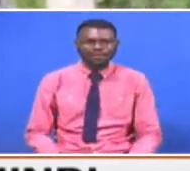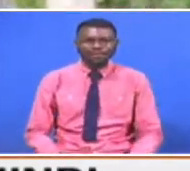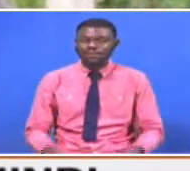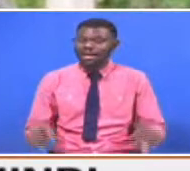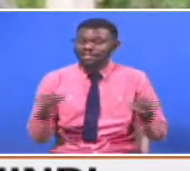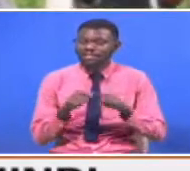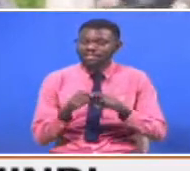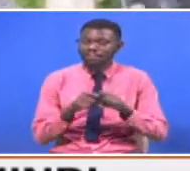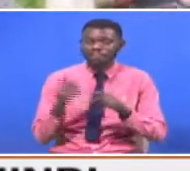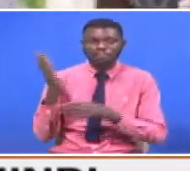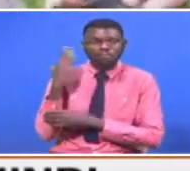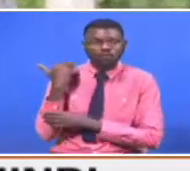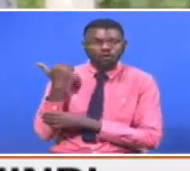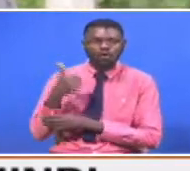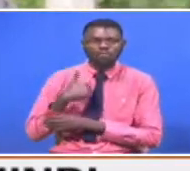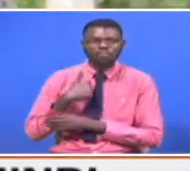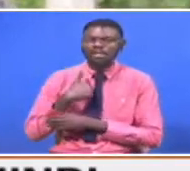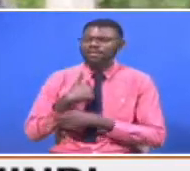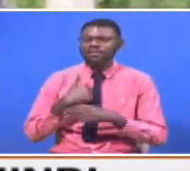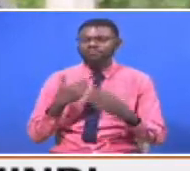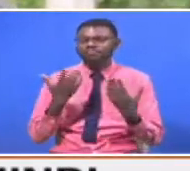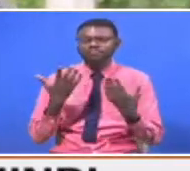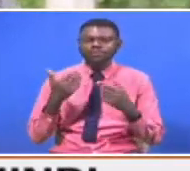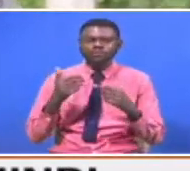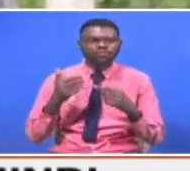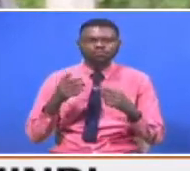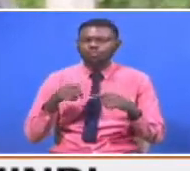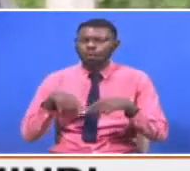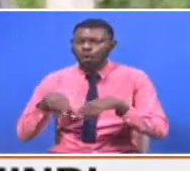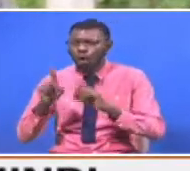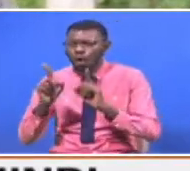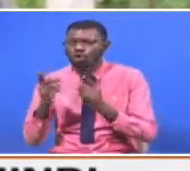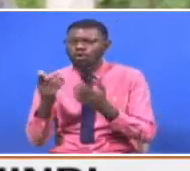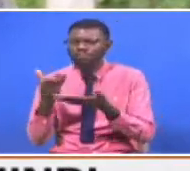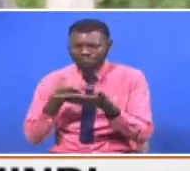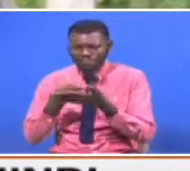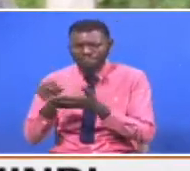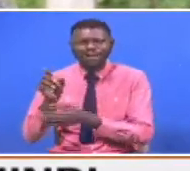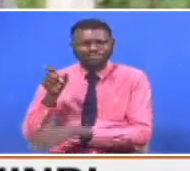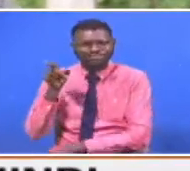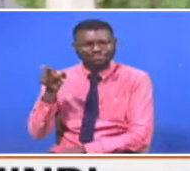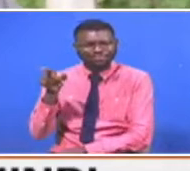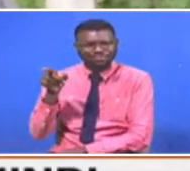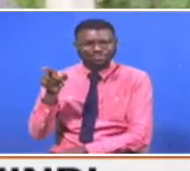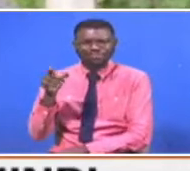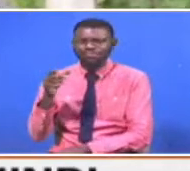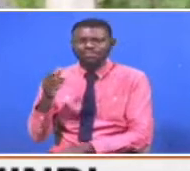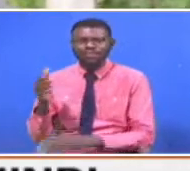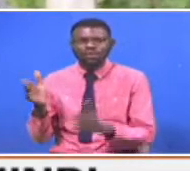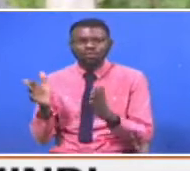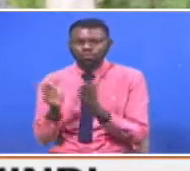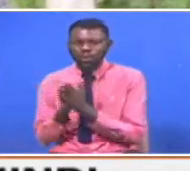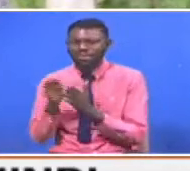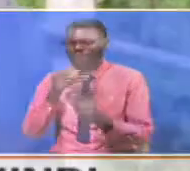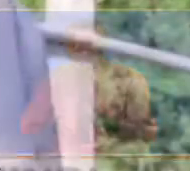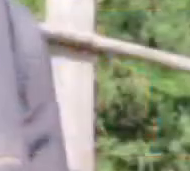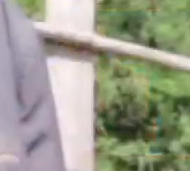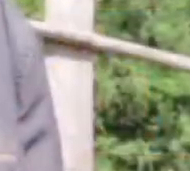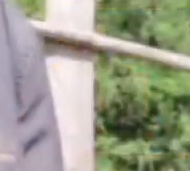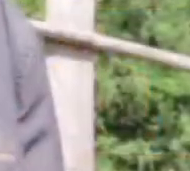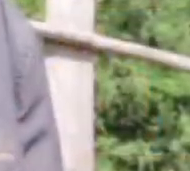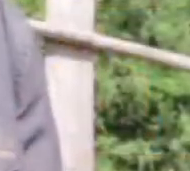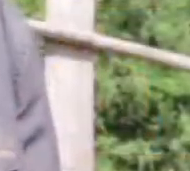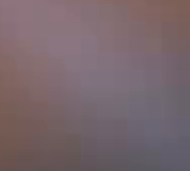Mpaka ikafika wakati nikaenda kule kwa Kili, nikanunua huko mbolea. Tukaenda na kijana, ndugu yangu mdogo.